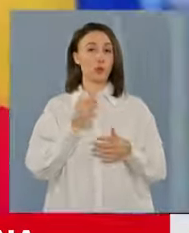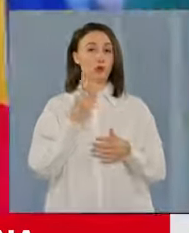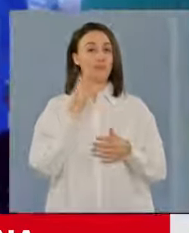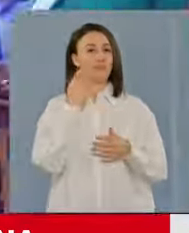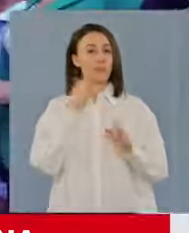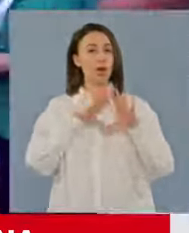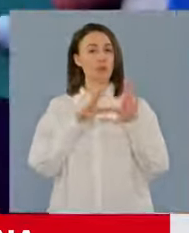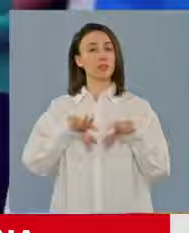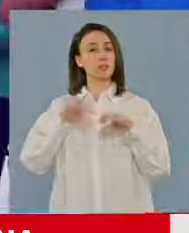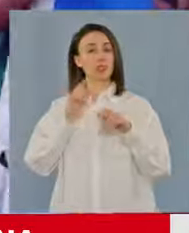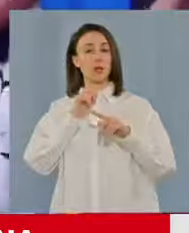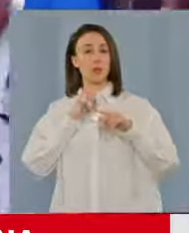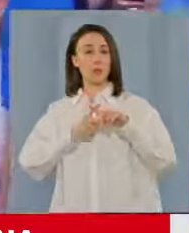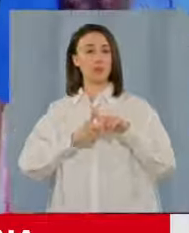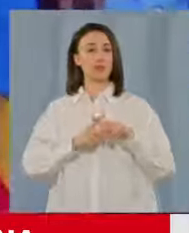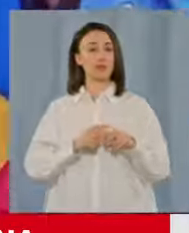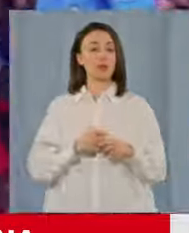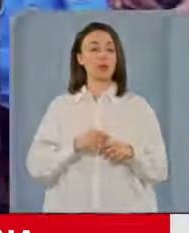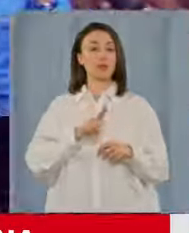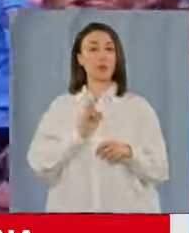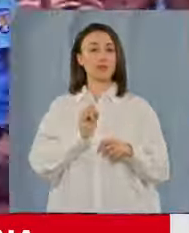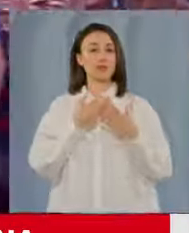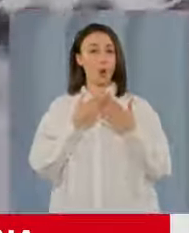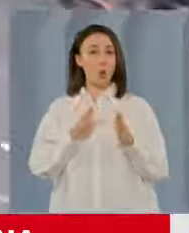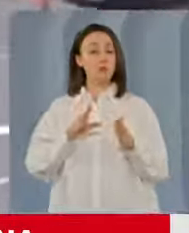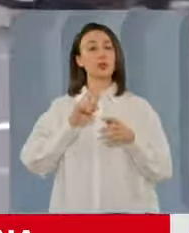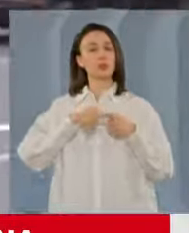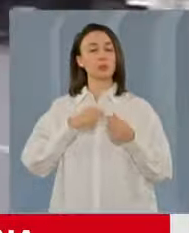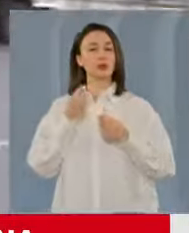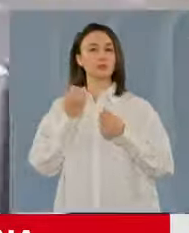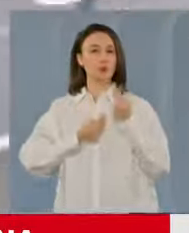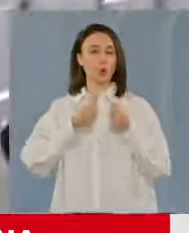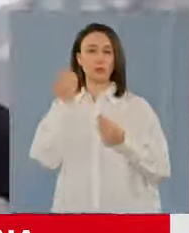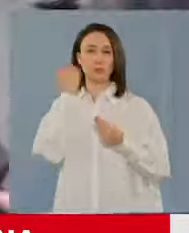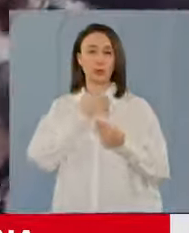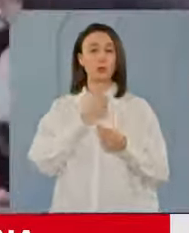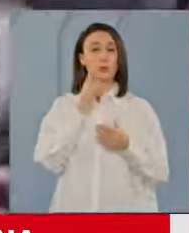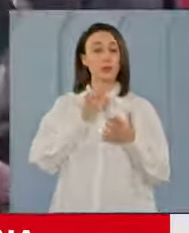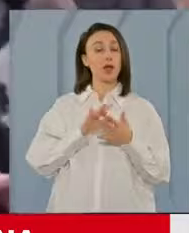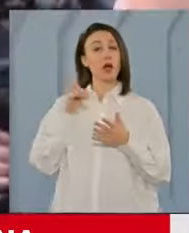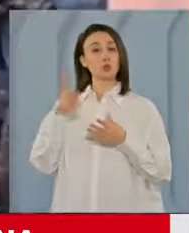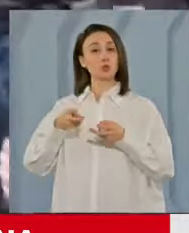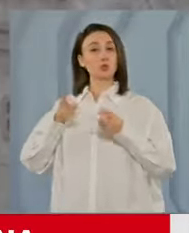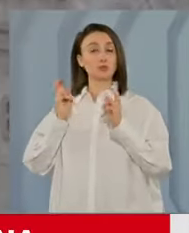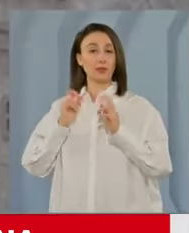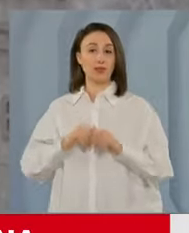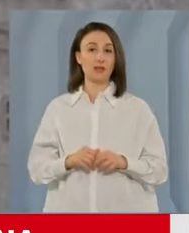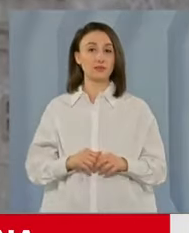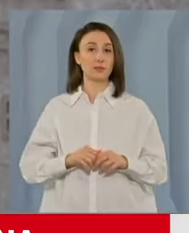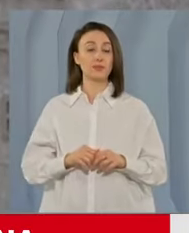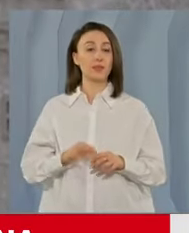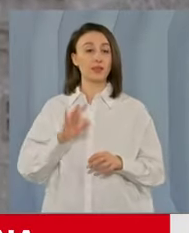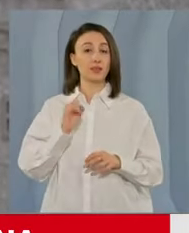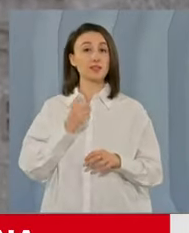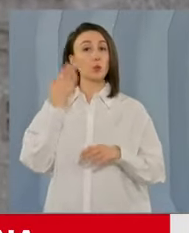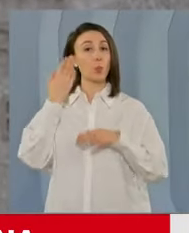depistată pozitiv la rocka stat chiar la US Open după meciul pierdut în primul tur iar de atunci este suspendată iar as